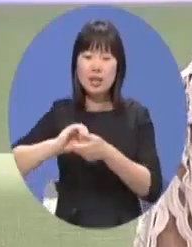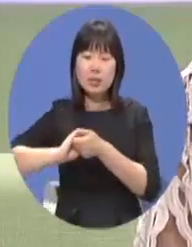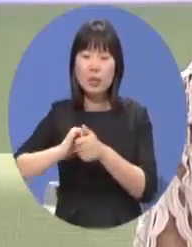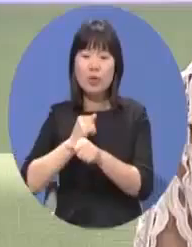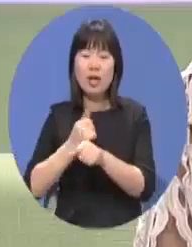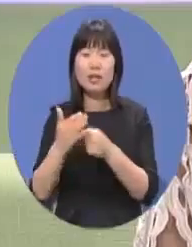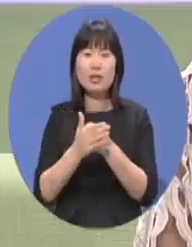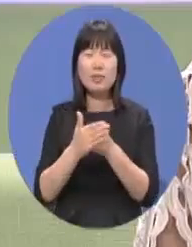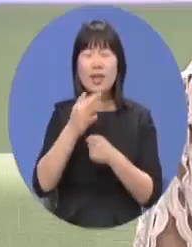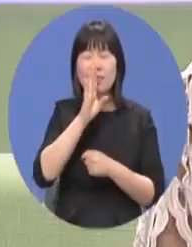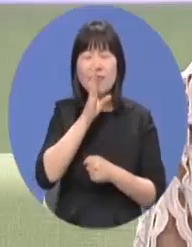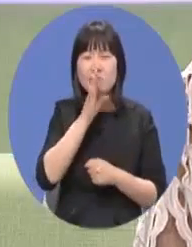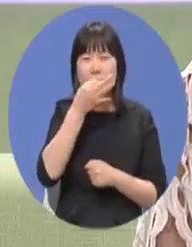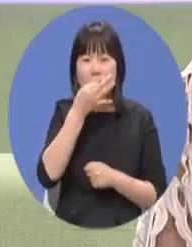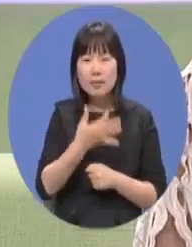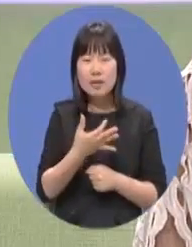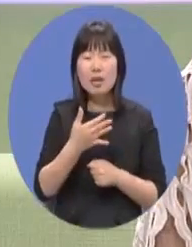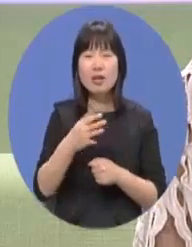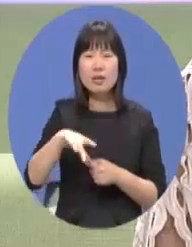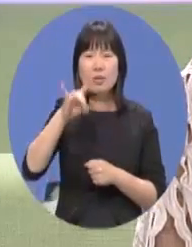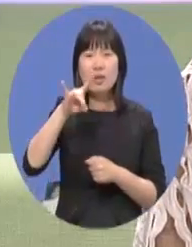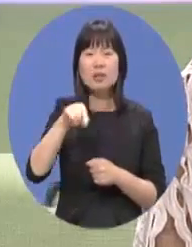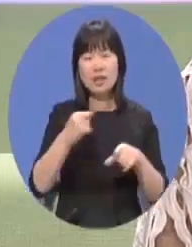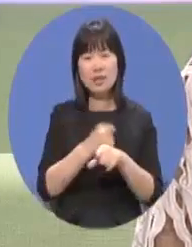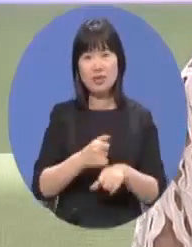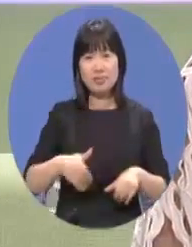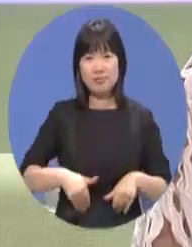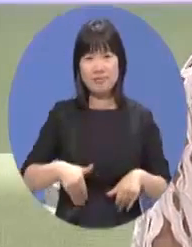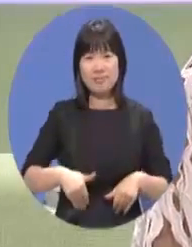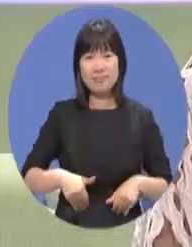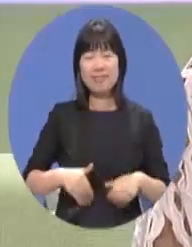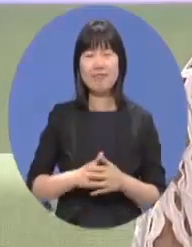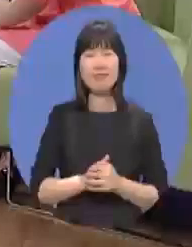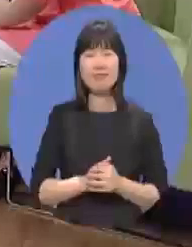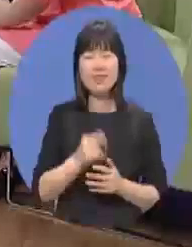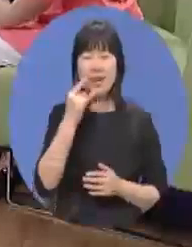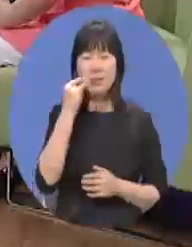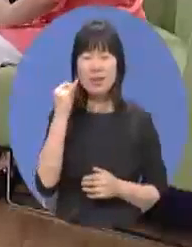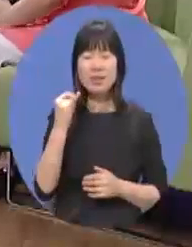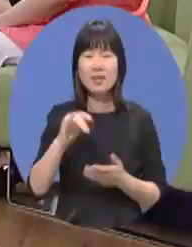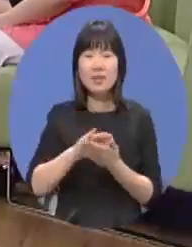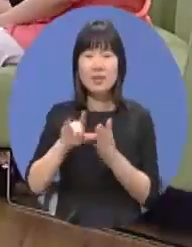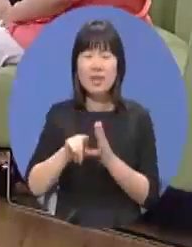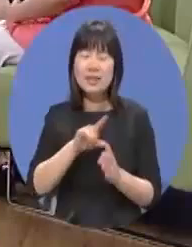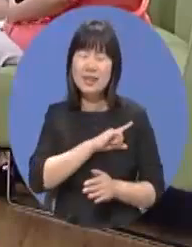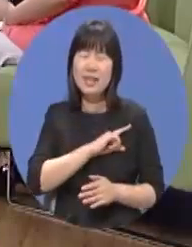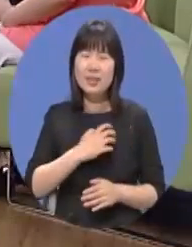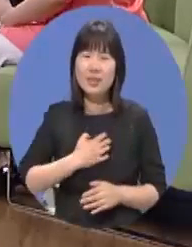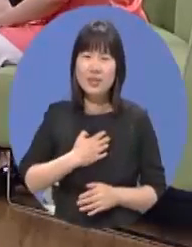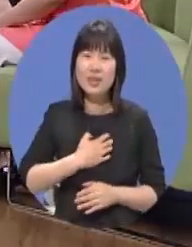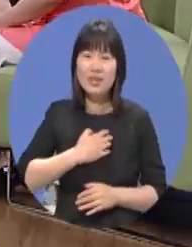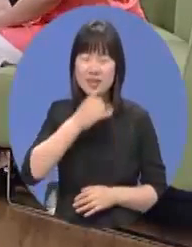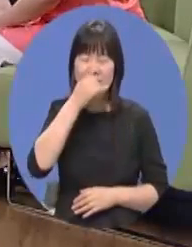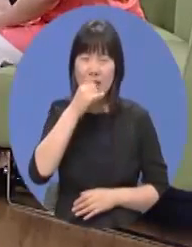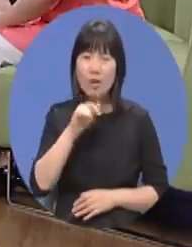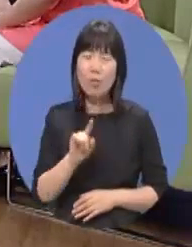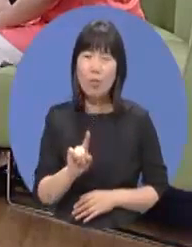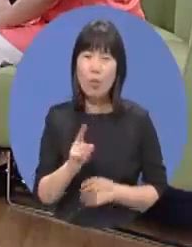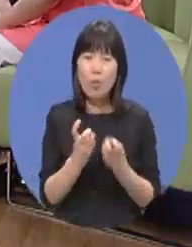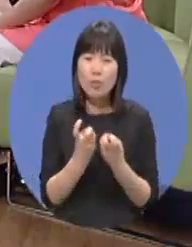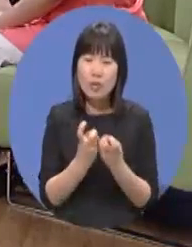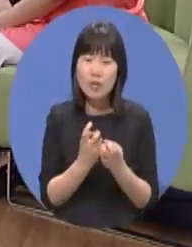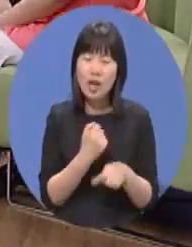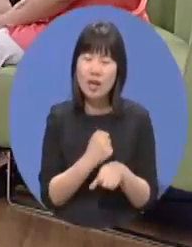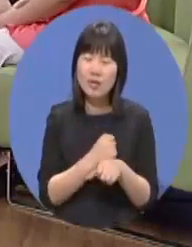해줘야 돼서 참 힘드신데 초반에 그게 필요해요. 초기에는. 근데 엄마들이 놀때 제일 걱정하는 게 사실은 뭘